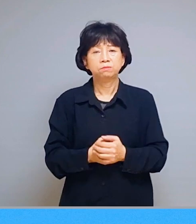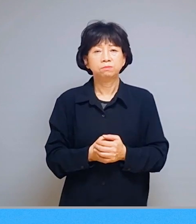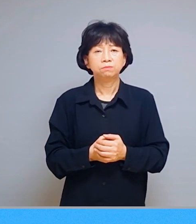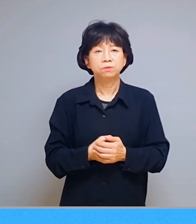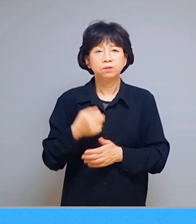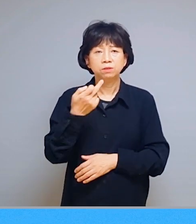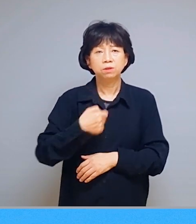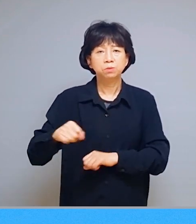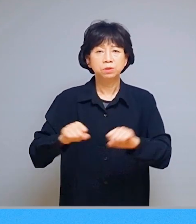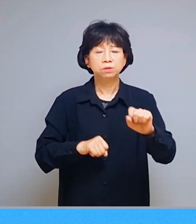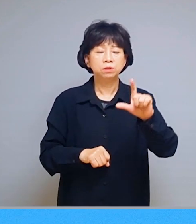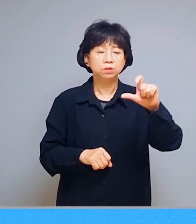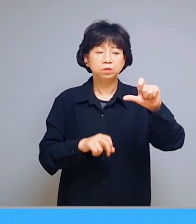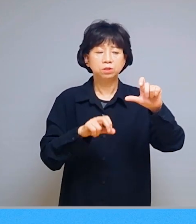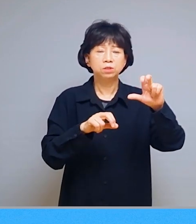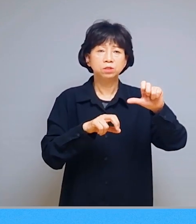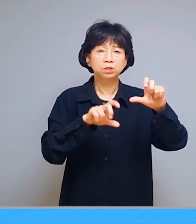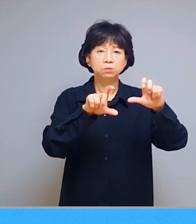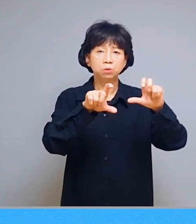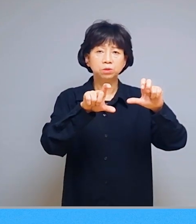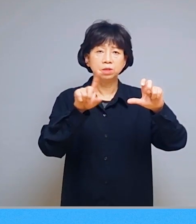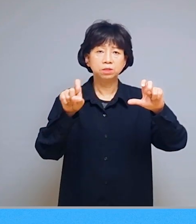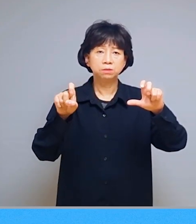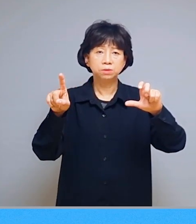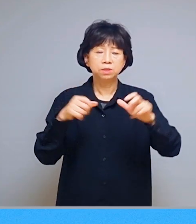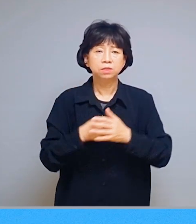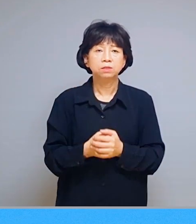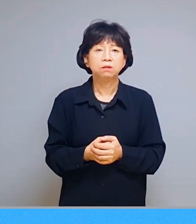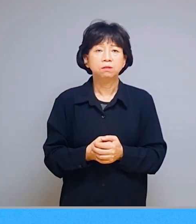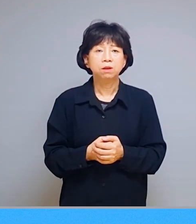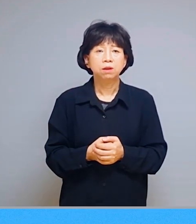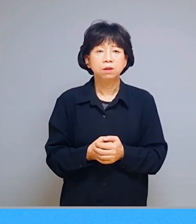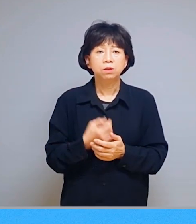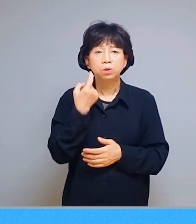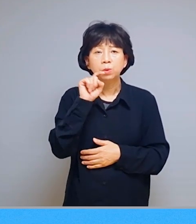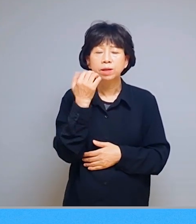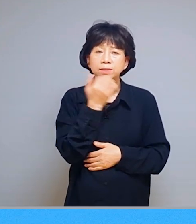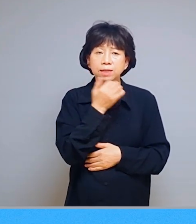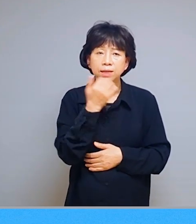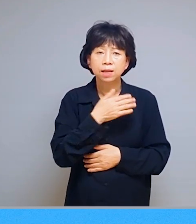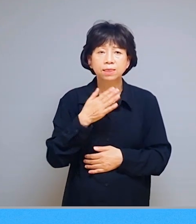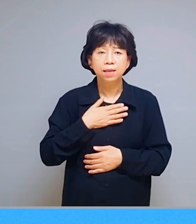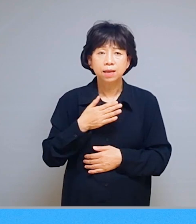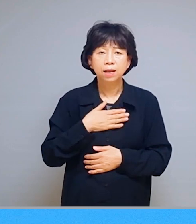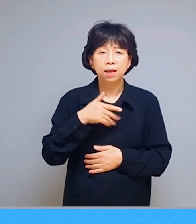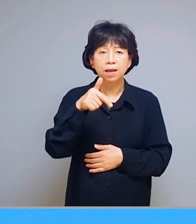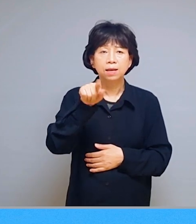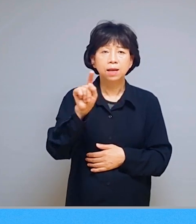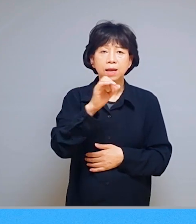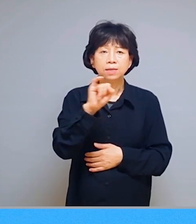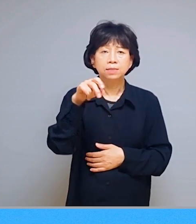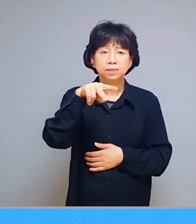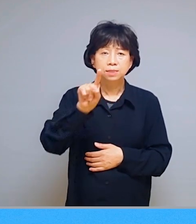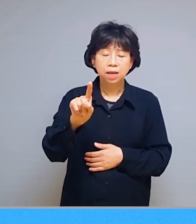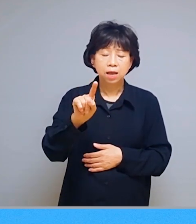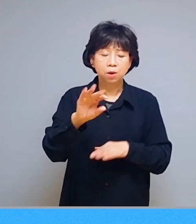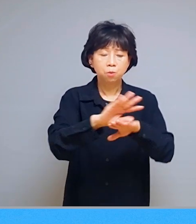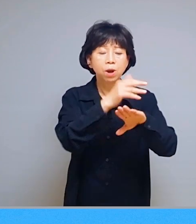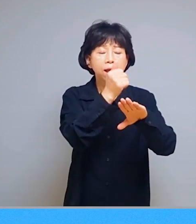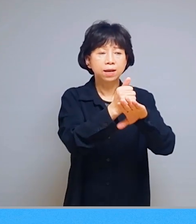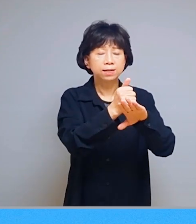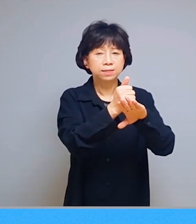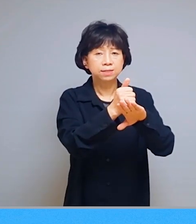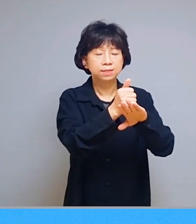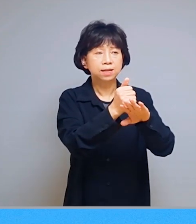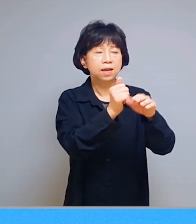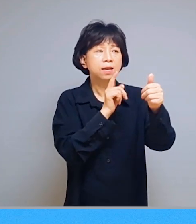11절에 말씀하지요. 노란 부분만 맨 밑에 보세요. 이 사도 바울이 하는 이야기인 겁니다. 내가 가이사께 황제께